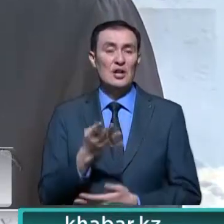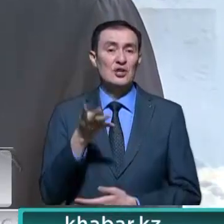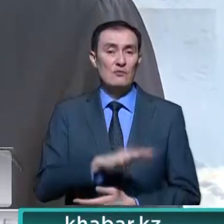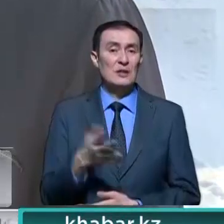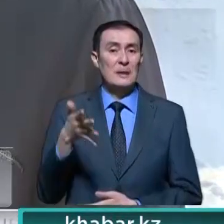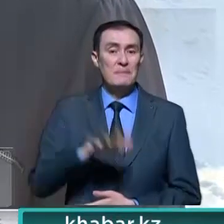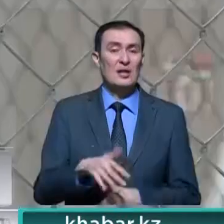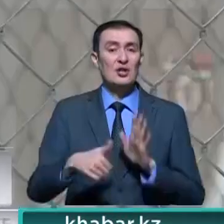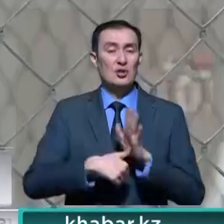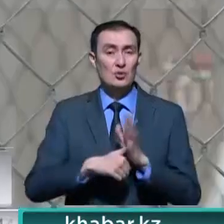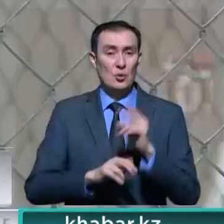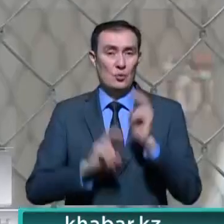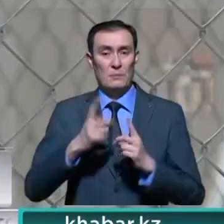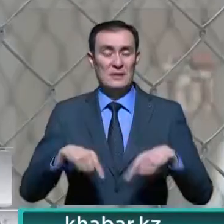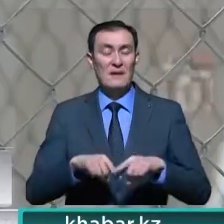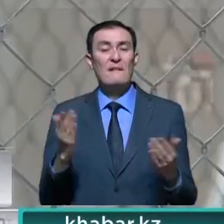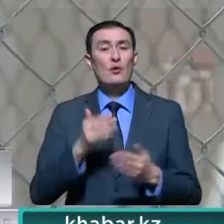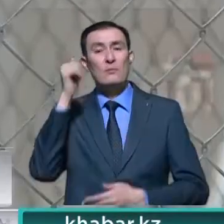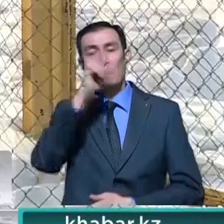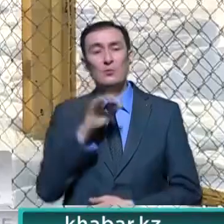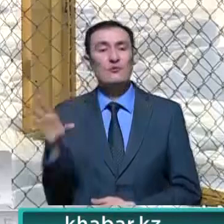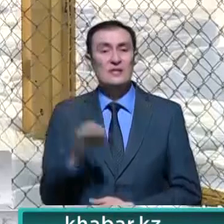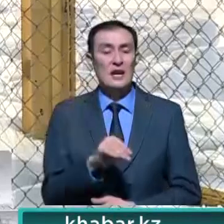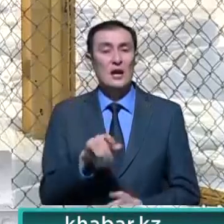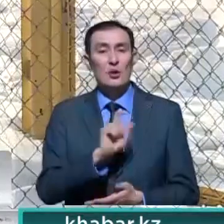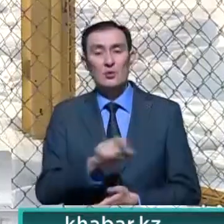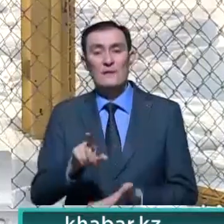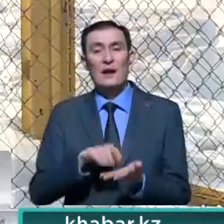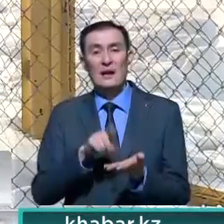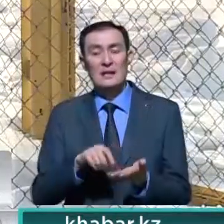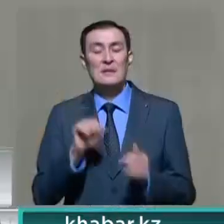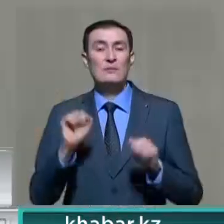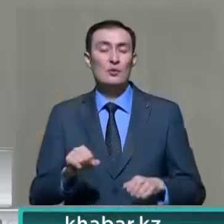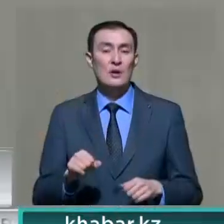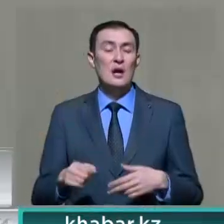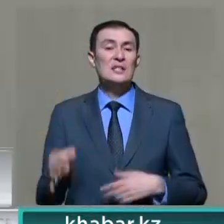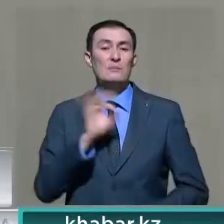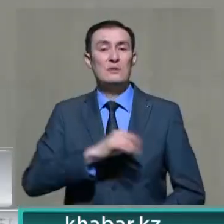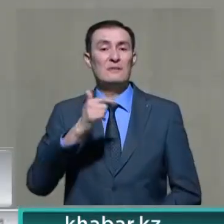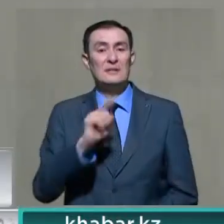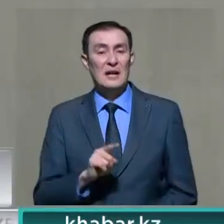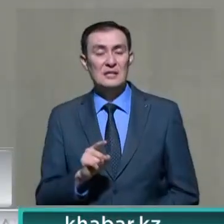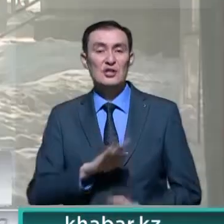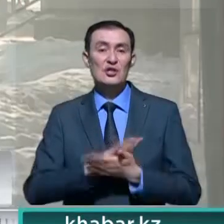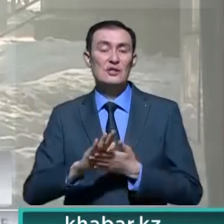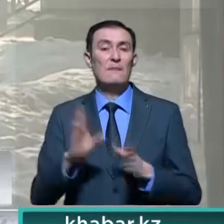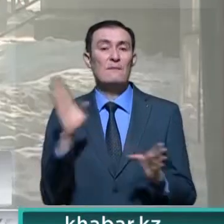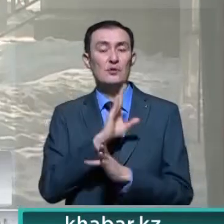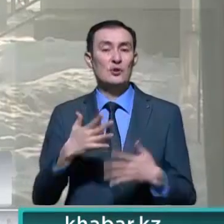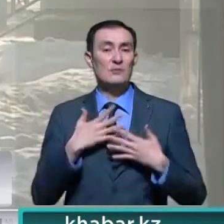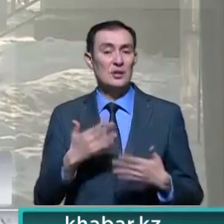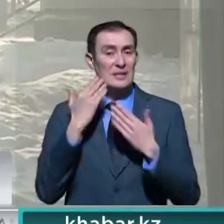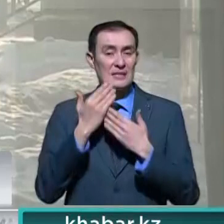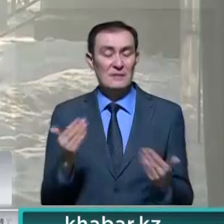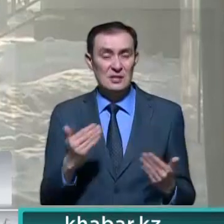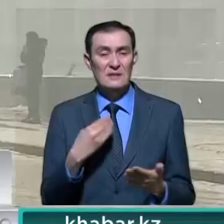4-й, 5-й, 6-й пусковые комплексы. В каком году все карагандинцы смогут подключиться к газу и дышать свежим воздухом, сейчас сказать никто не может. Финансирование